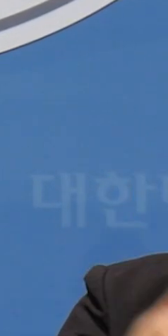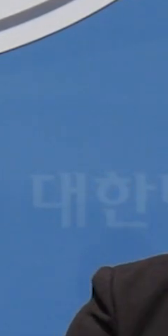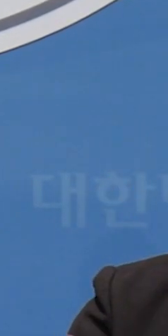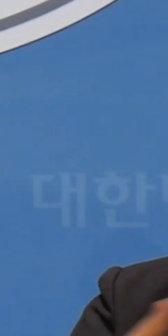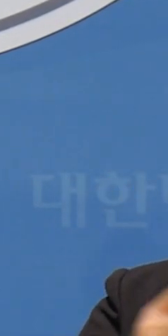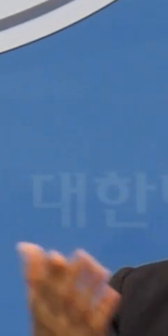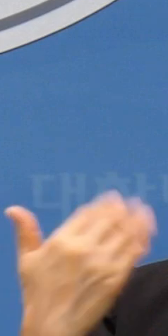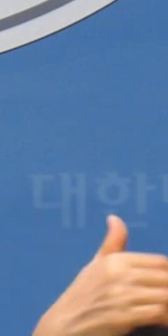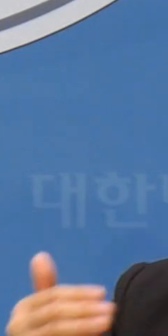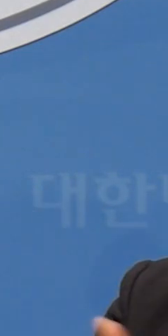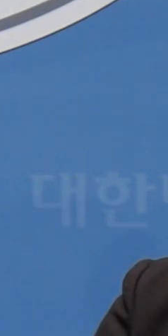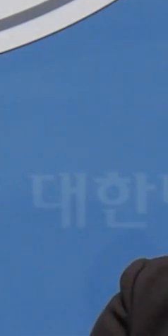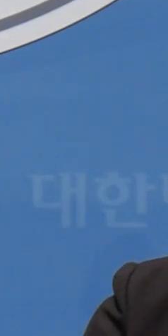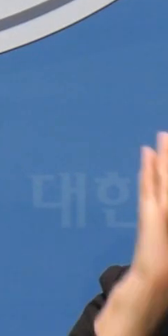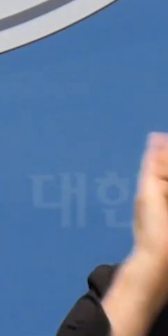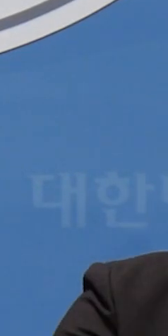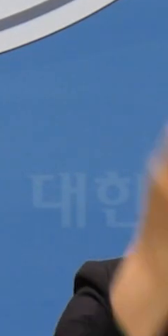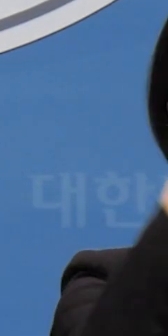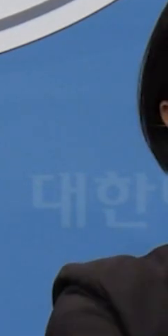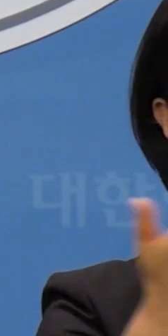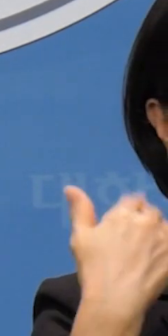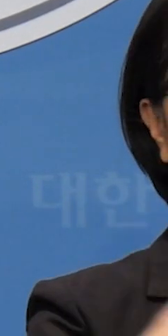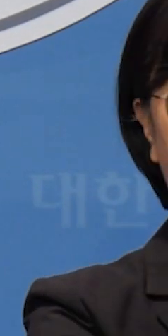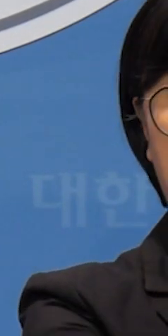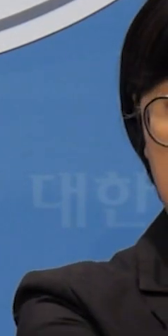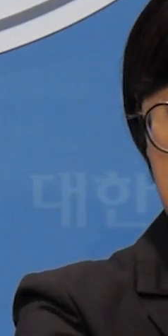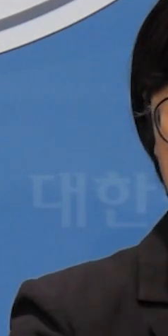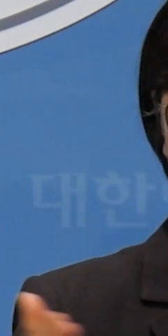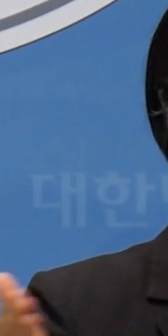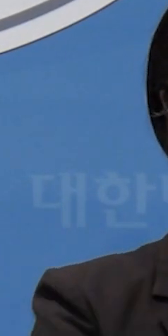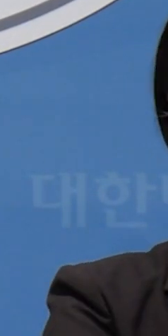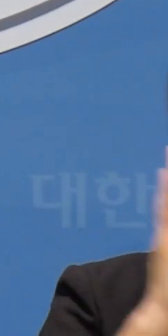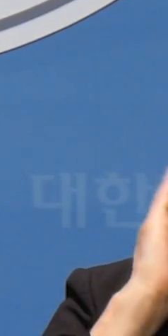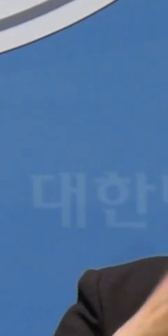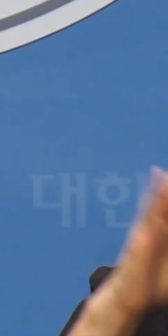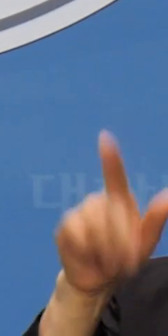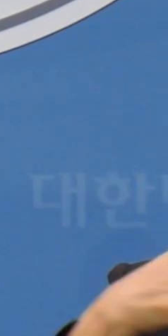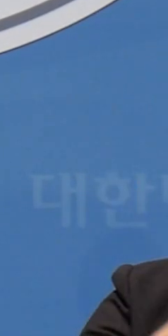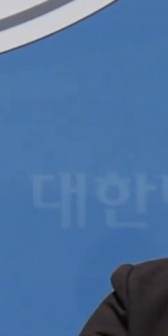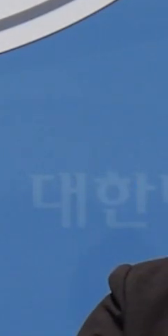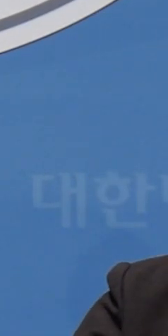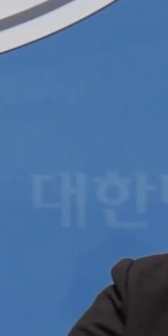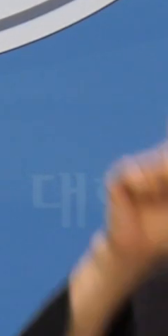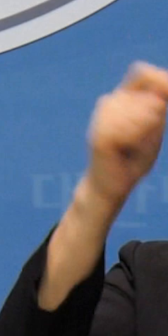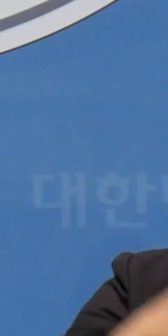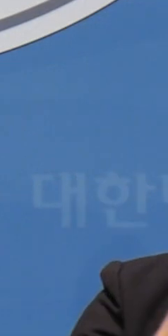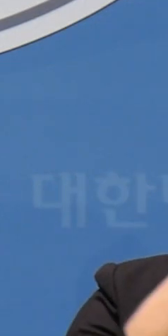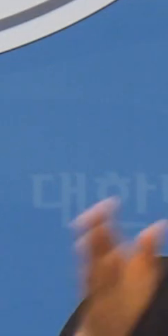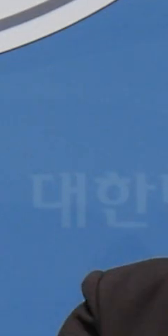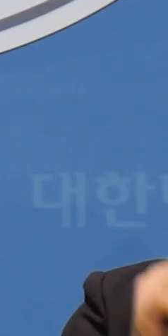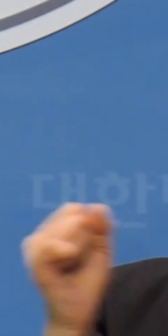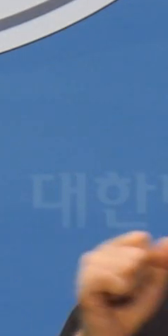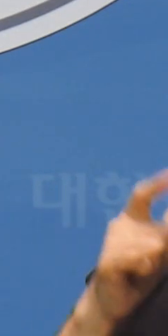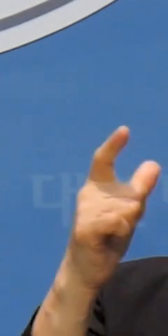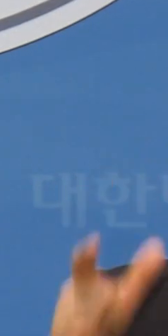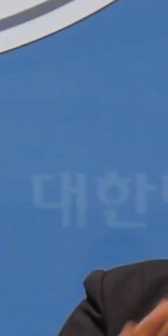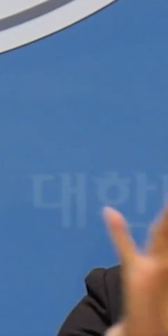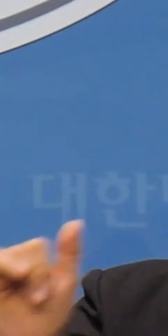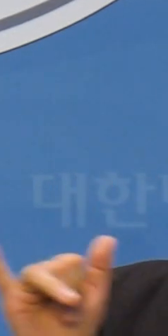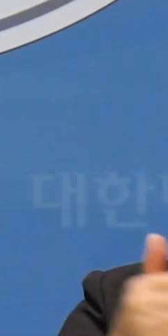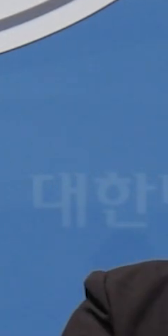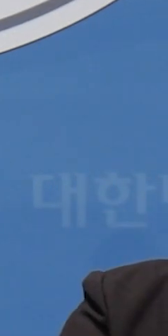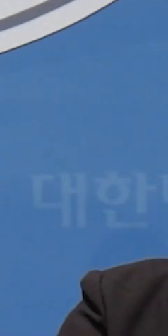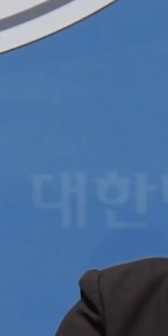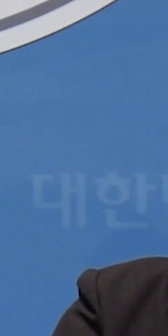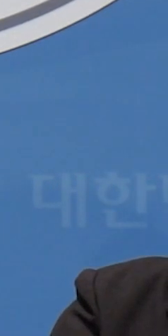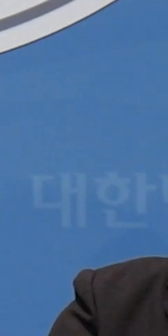중학교를 마치고 의정부 고등학교에 진학할 때부터 의정부는 대부분의 경기 북부 사람들에게 그랬던